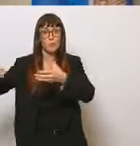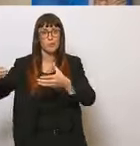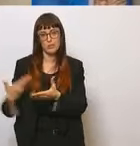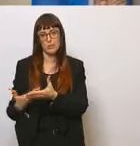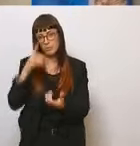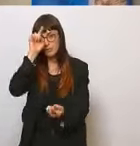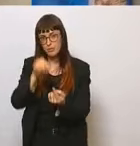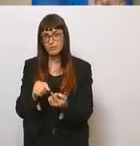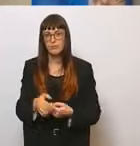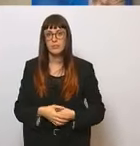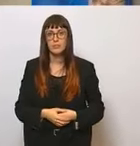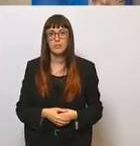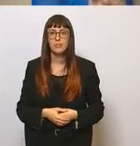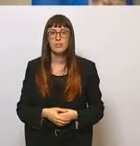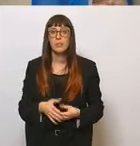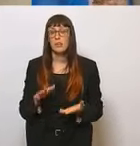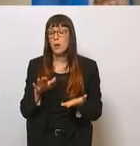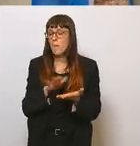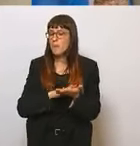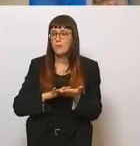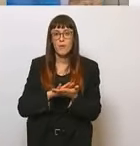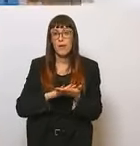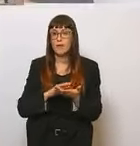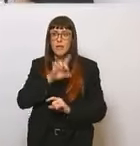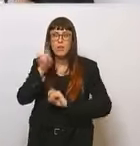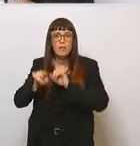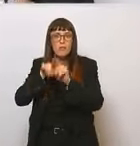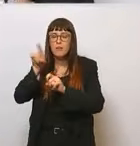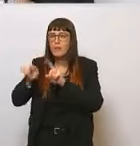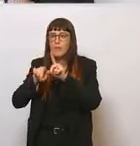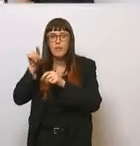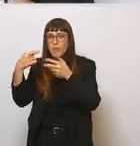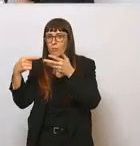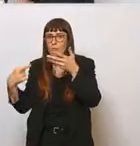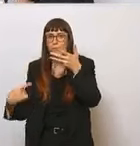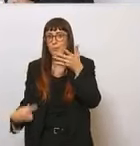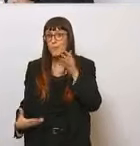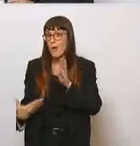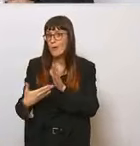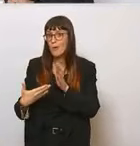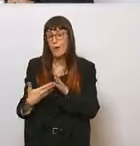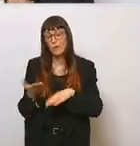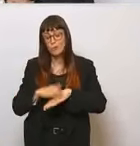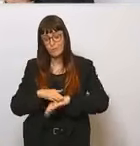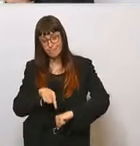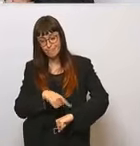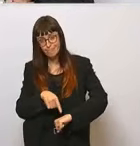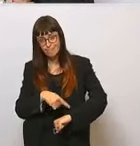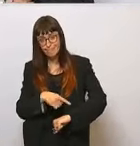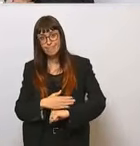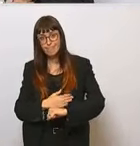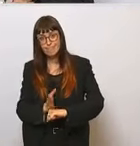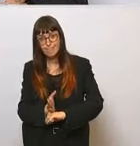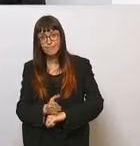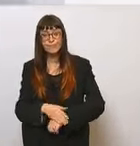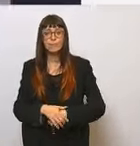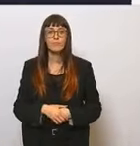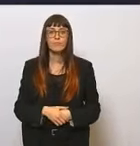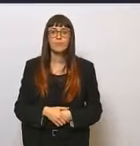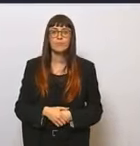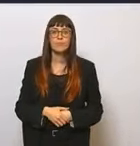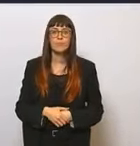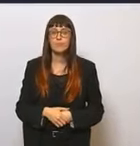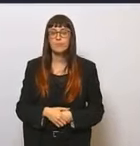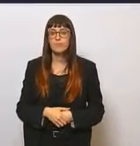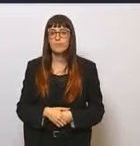Merci beaucoup. Je suis désolé, il y aurait beaucoup d'autres choses à dire sur ces questions-là, mais l'heure tourne. Et une autre question qui me semble très